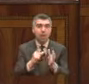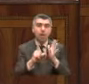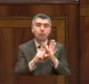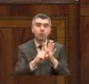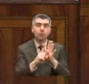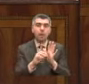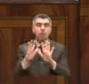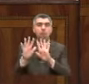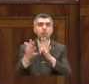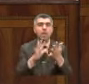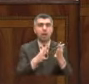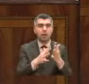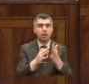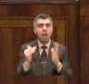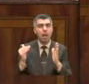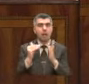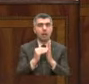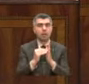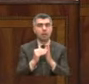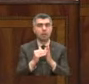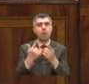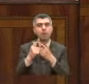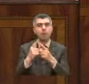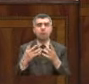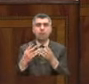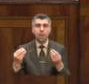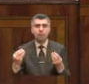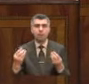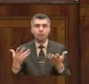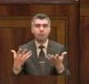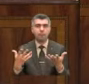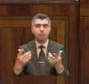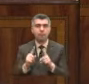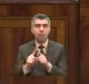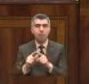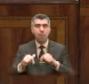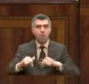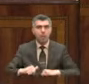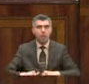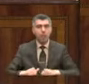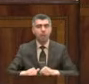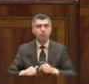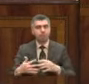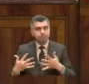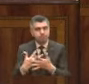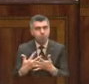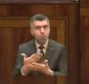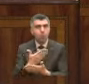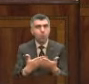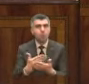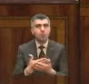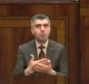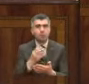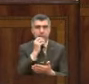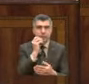نحن في اخر المراحل ديالها، لان عندنا عدد من المشاريع، لان البيئه تهم قطاعات متعدده واحيانا متداخله، ما فيهاش فقط عين